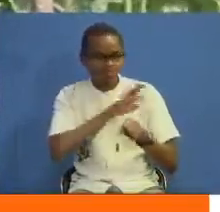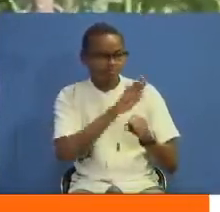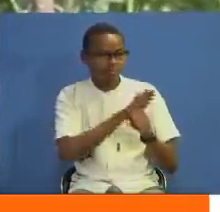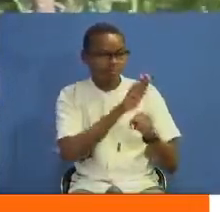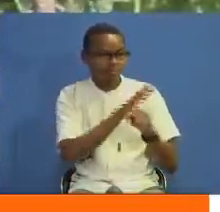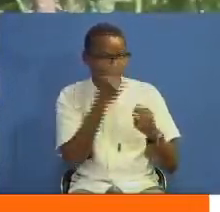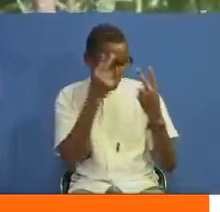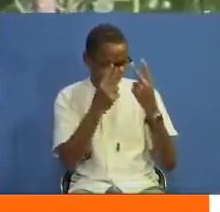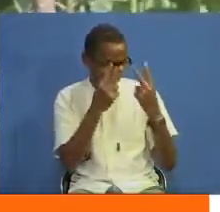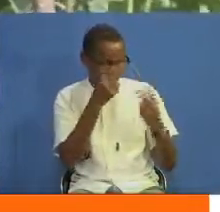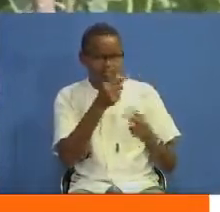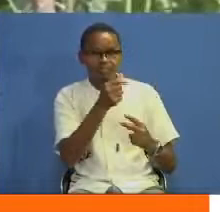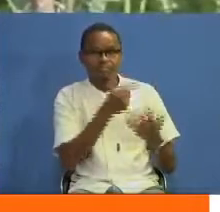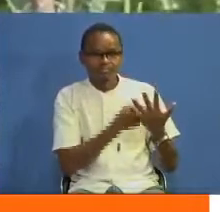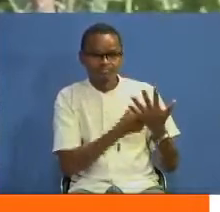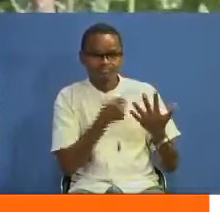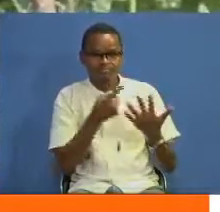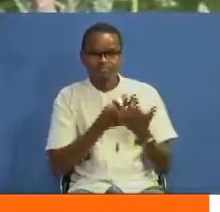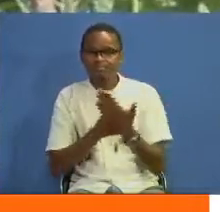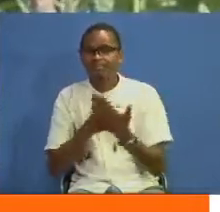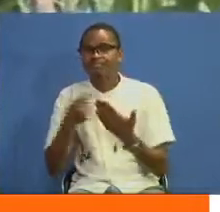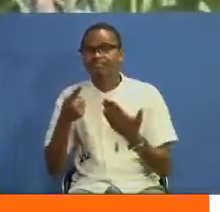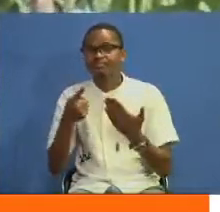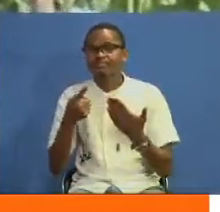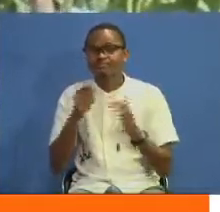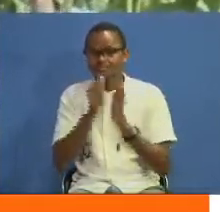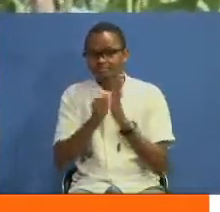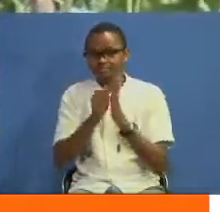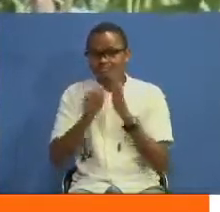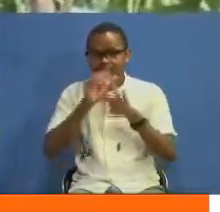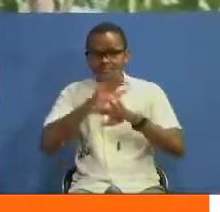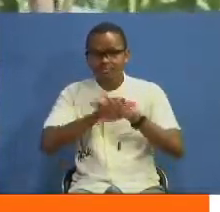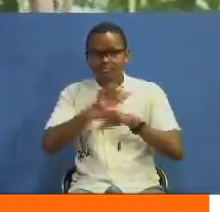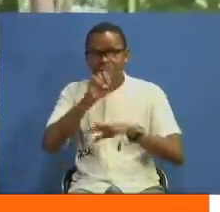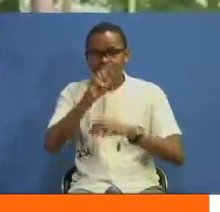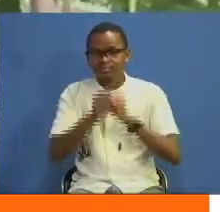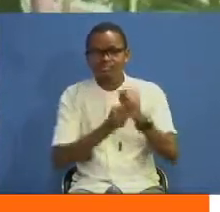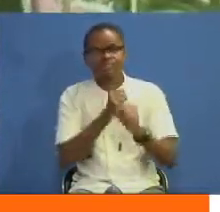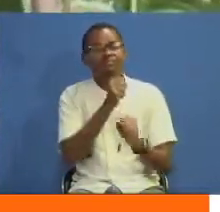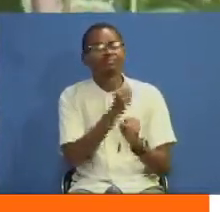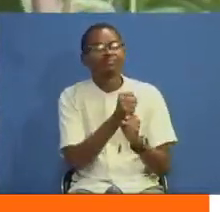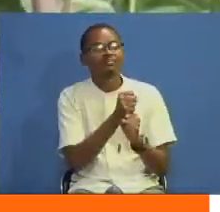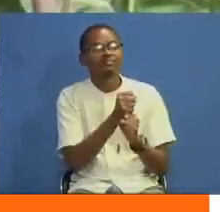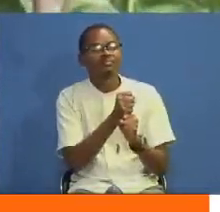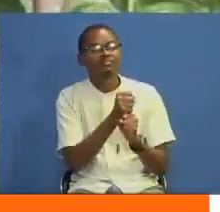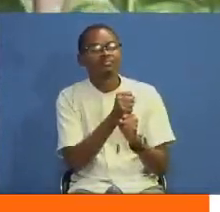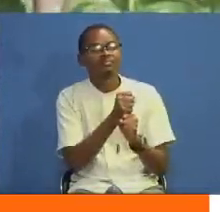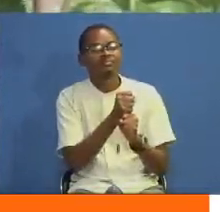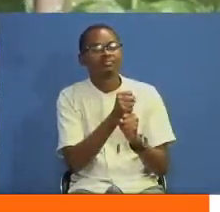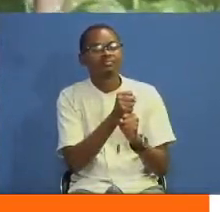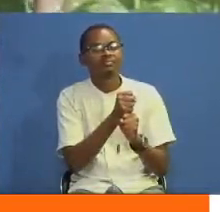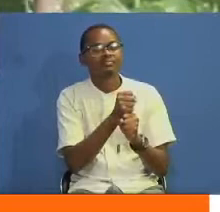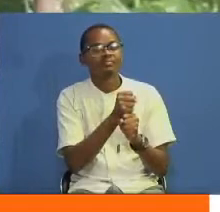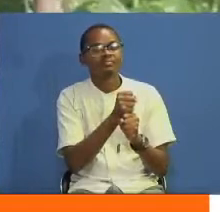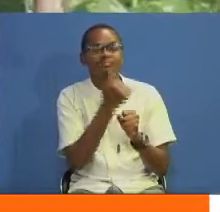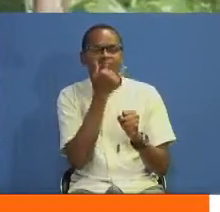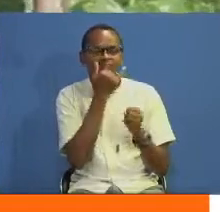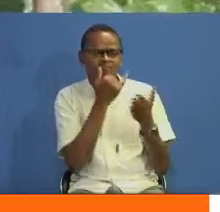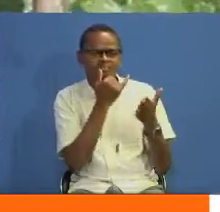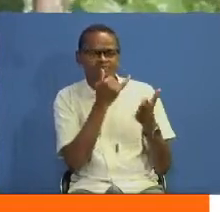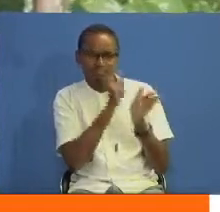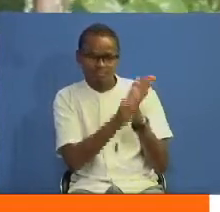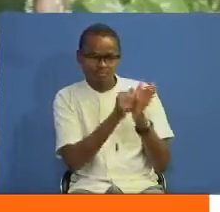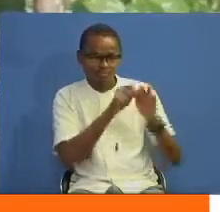ukiona ni pesa ya kila wiki. Mahindi unapatanga kwa mwaka. Na makosa ya mahindi ni moja.